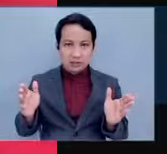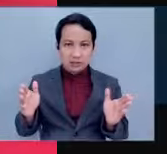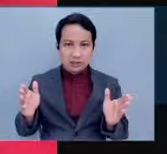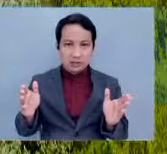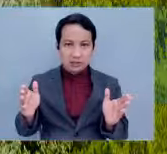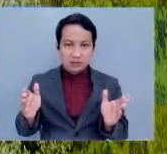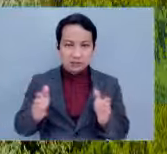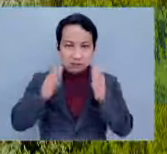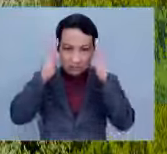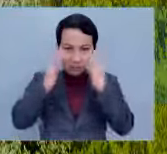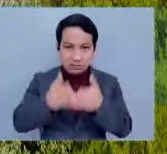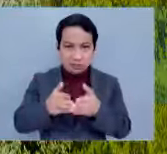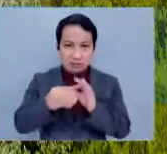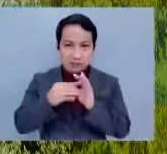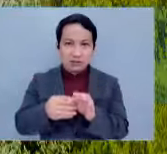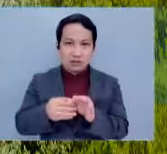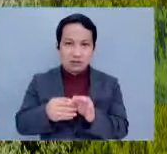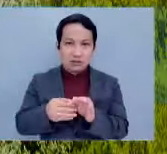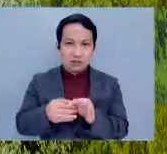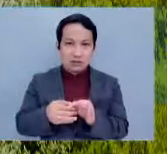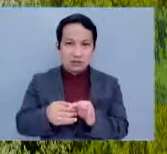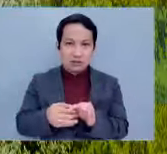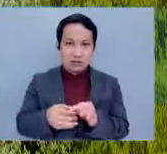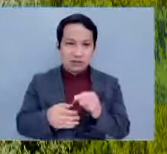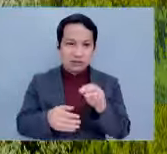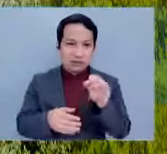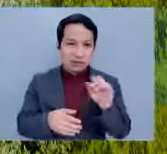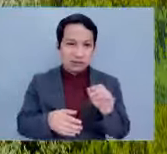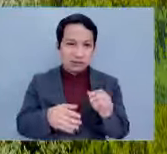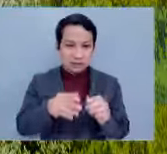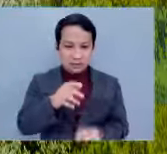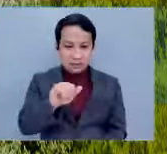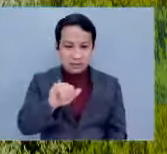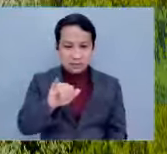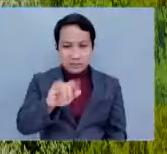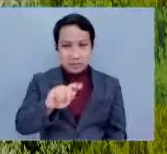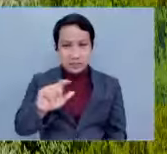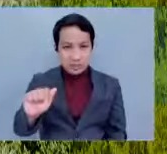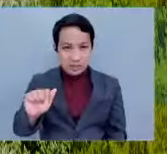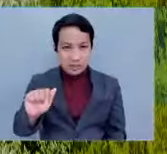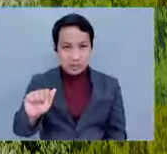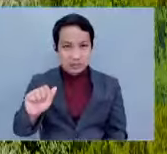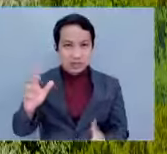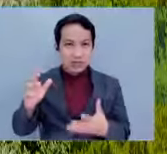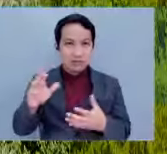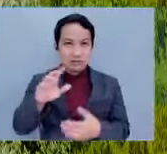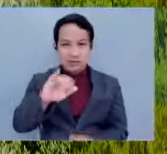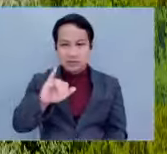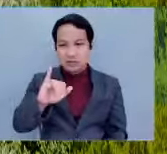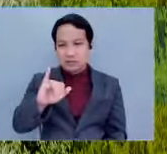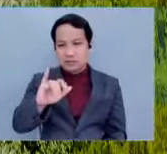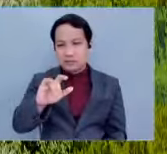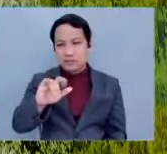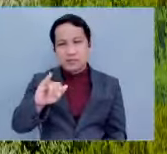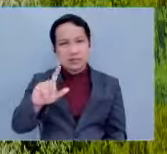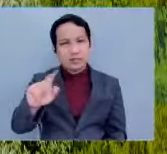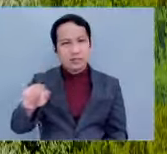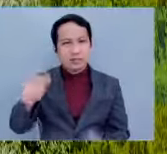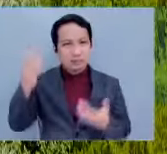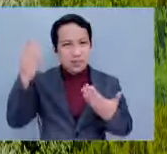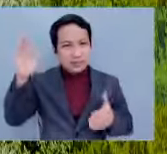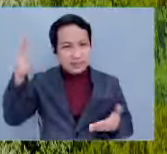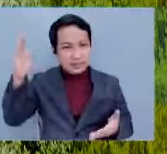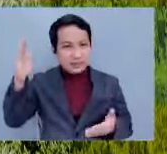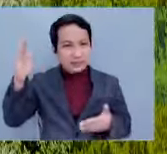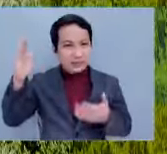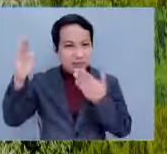focus doon sa mga ati o ita na tumanggap sa Kristyanismo no, doon sa